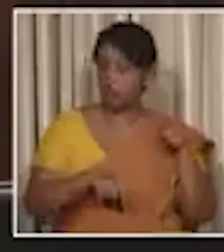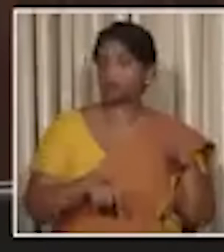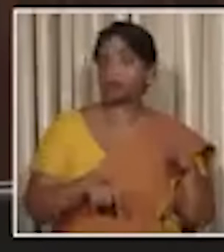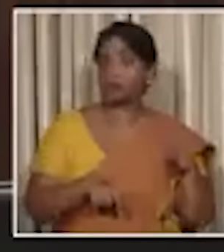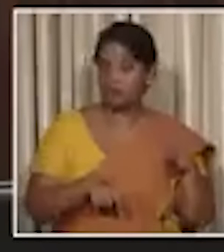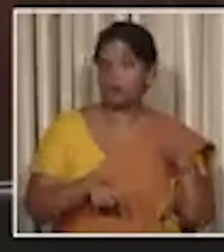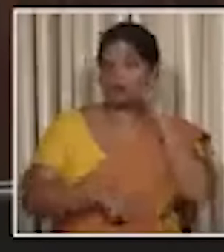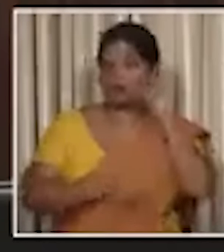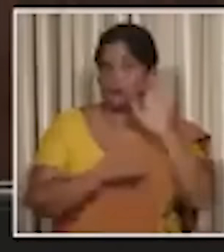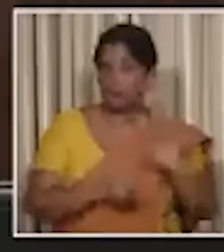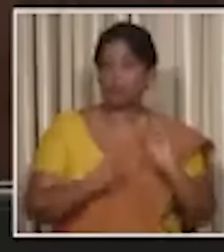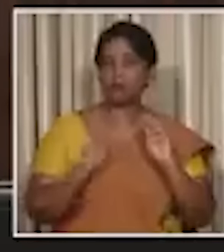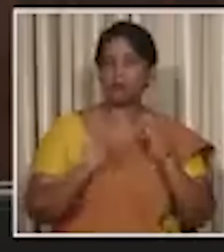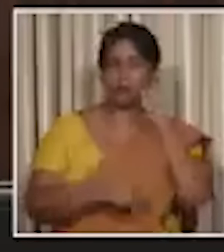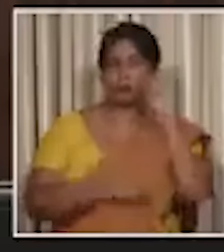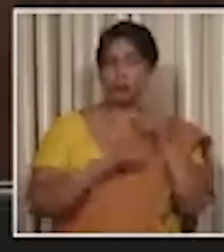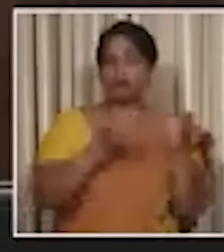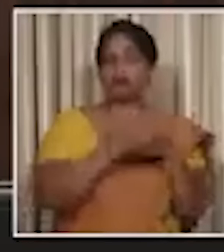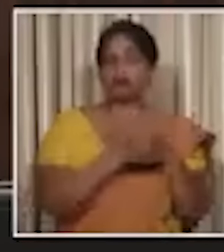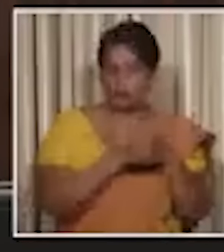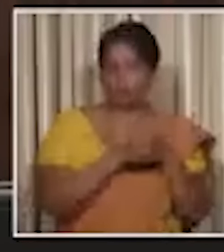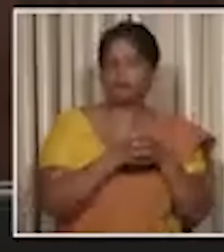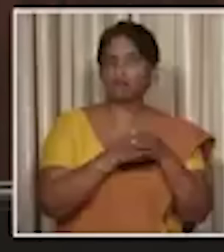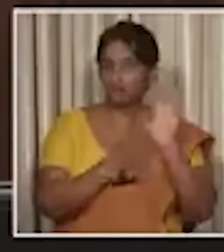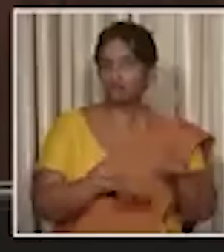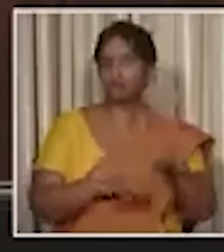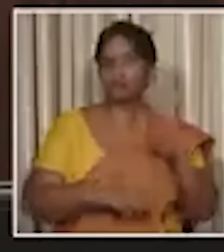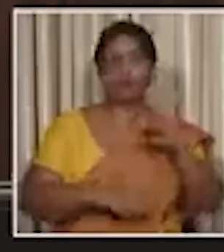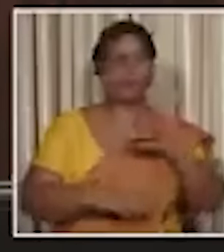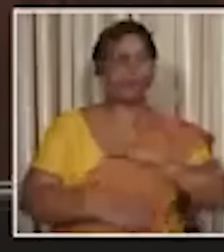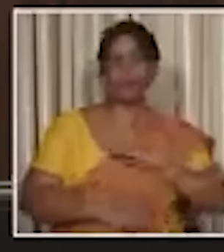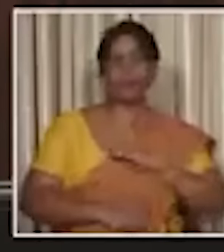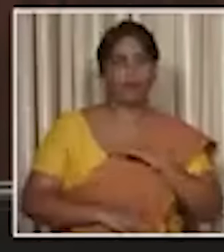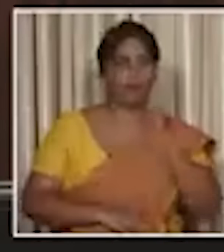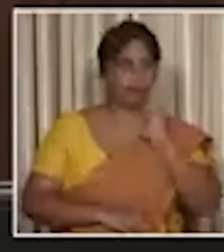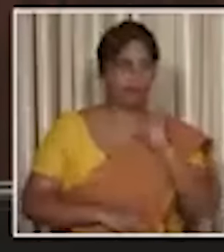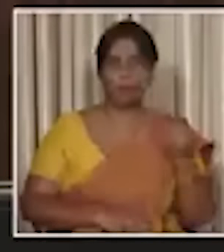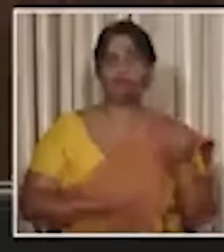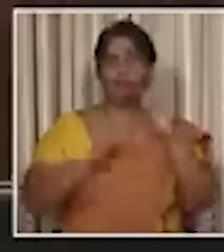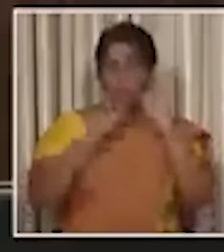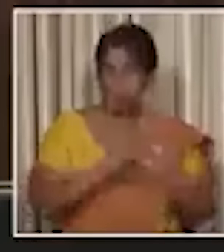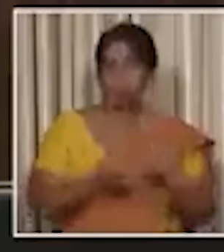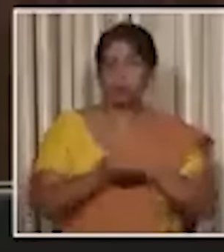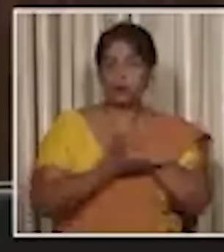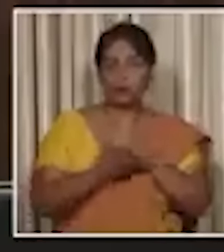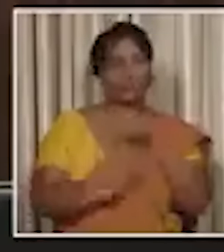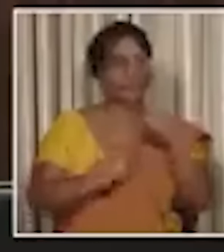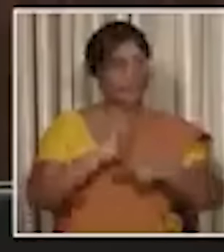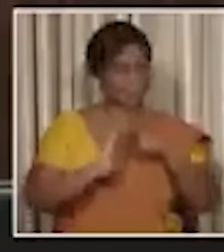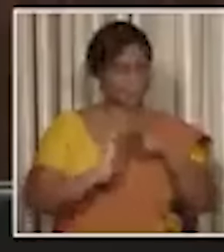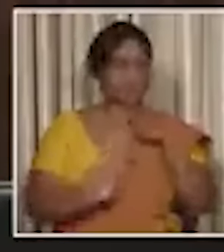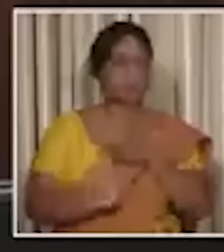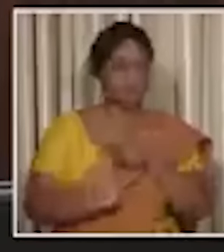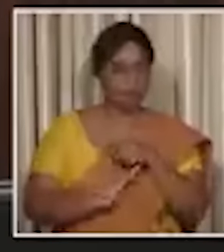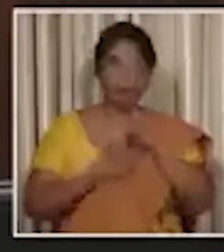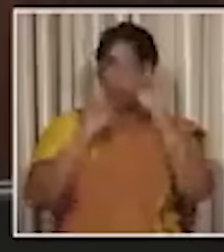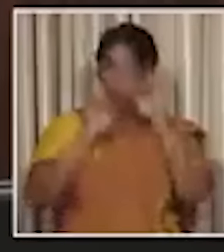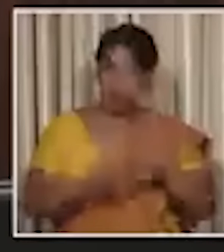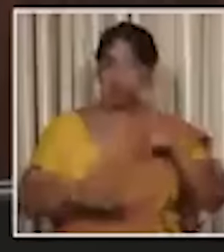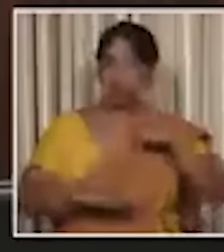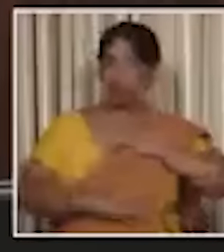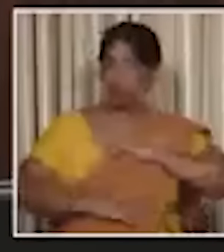வளர்ச்சி பெற்ற முயற்சியாளர்களாக மாற முடியாது. எங்களுடைய எதிர்பார்ப்பு எனவேதான் இந்த கைத்தொழிலாளர்களை, முயற்சியாளர்களை